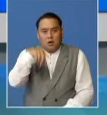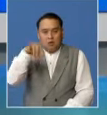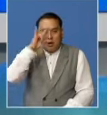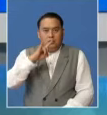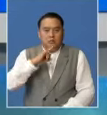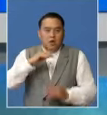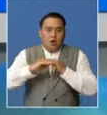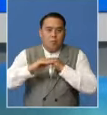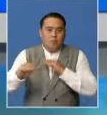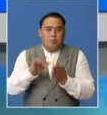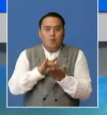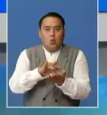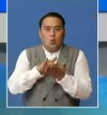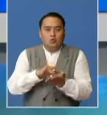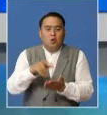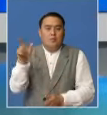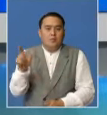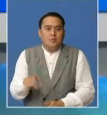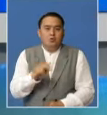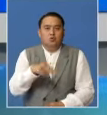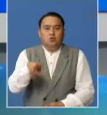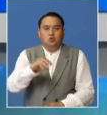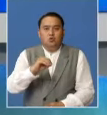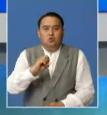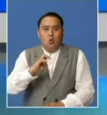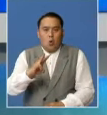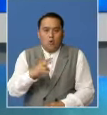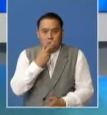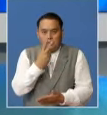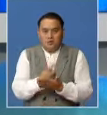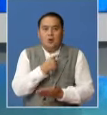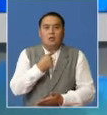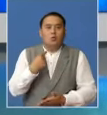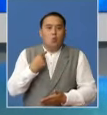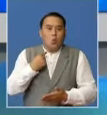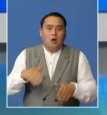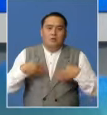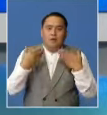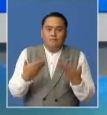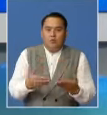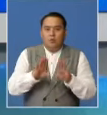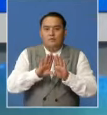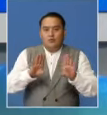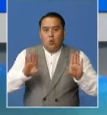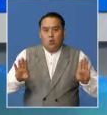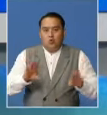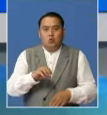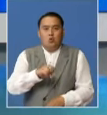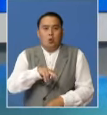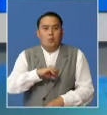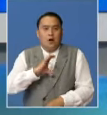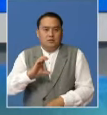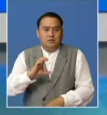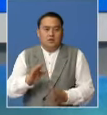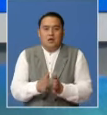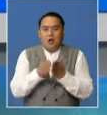степях. Британский путешественник и писатель Джон Масси Стюарт презентовал талдыкурганской публике автобиографическую книгу «Томас, Люси